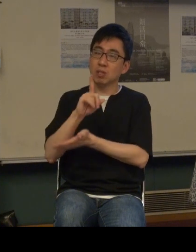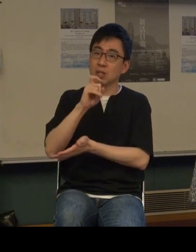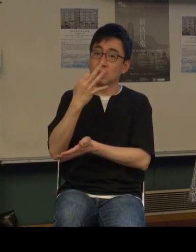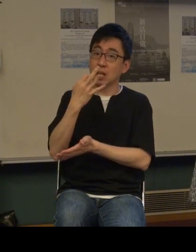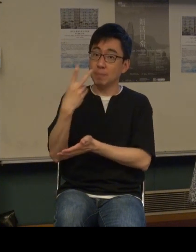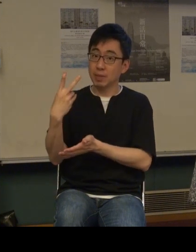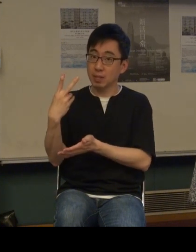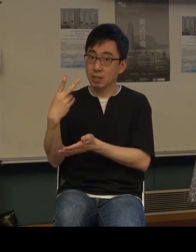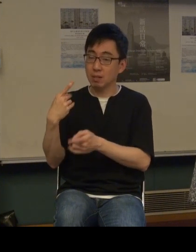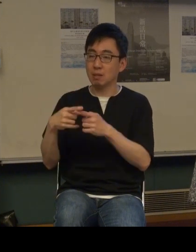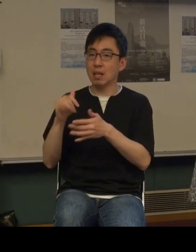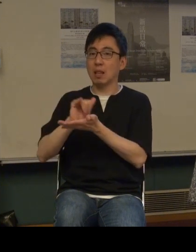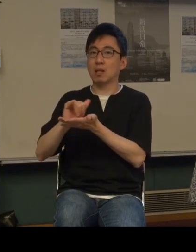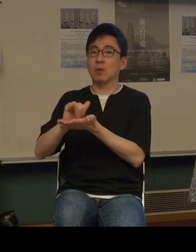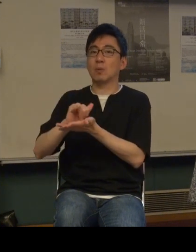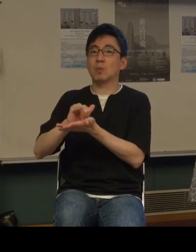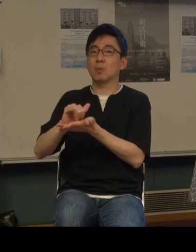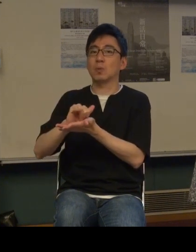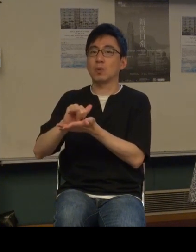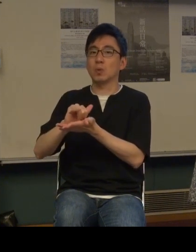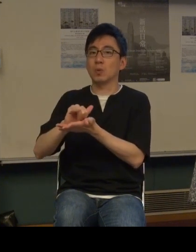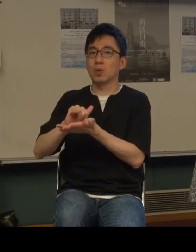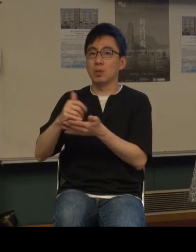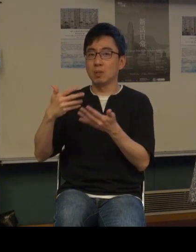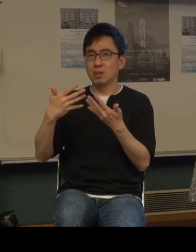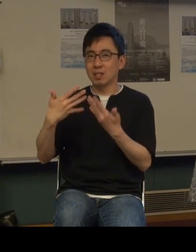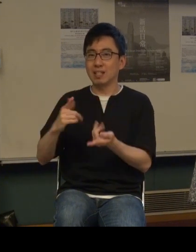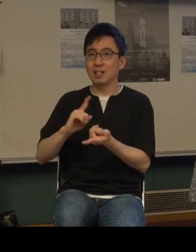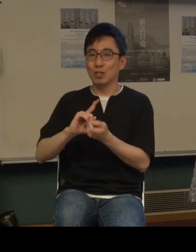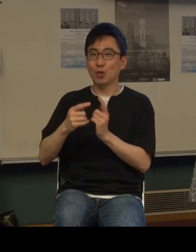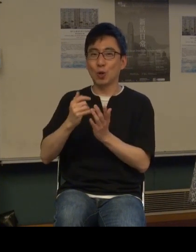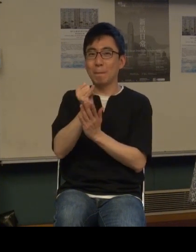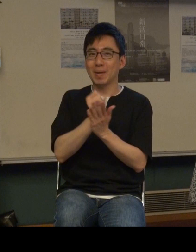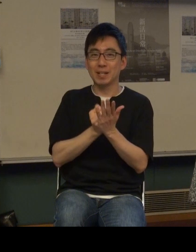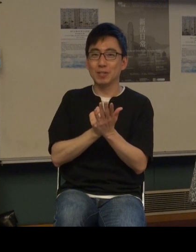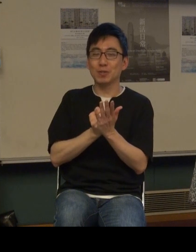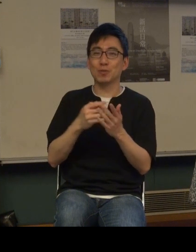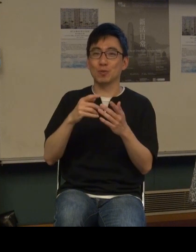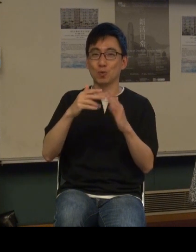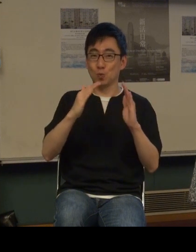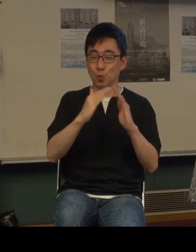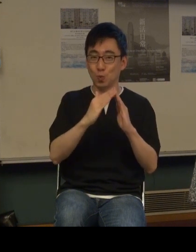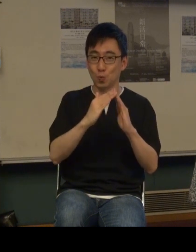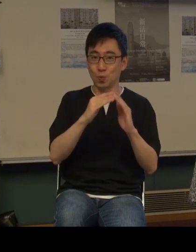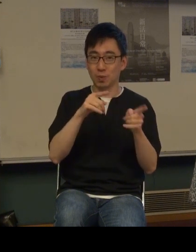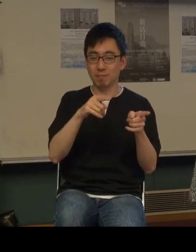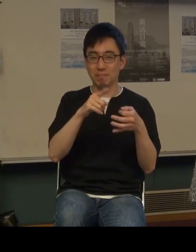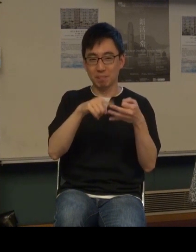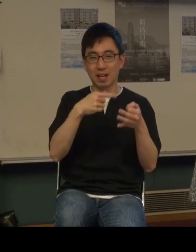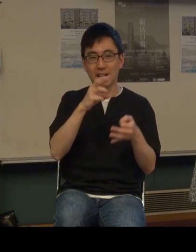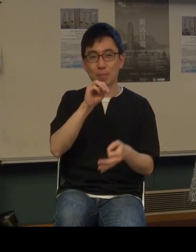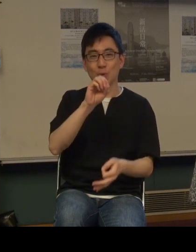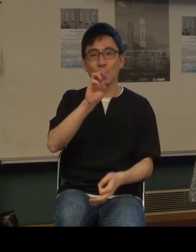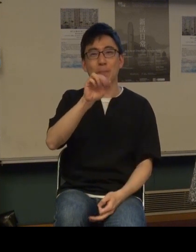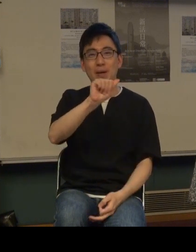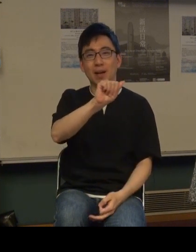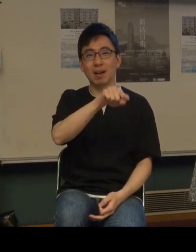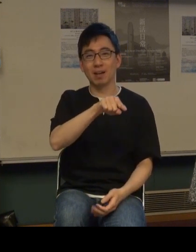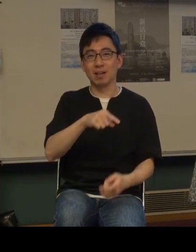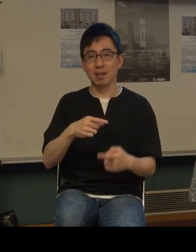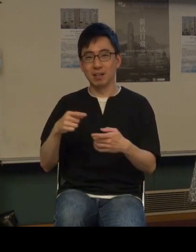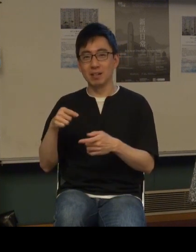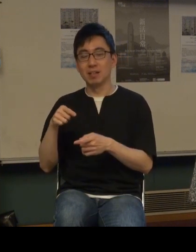喺紐約嘅紐約嘅現代美術館咧，係 Museum of Modern Art， 我哋叫 MoMA 嘅呢個美術館咧，就